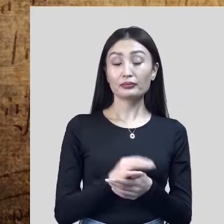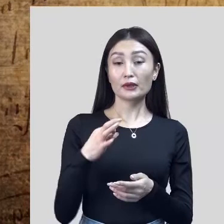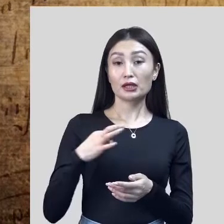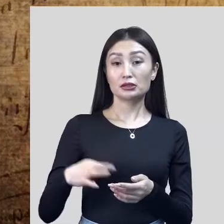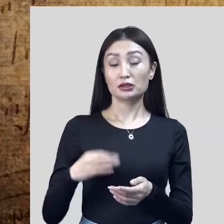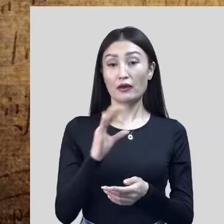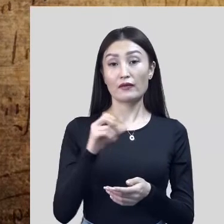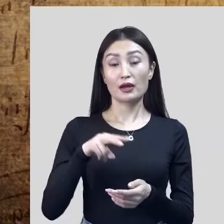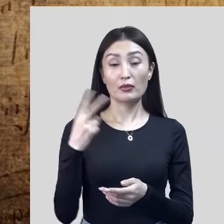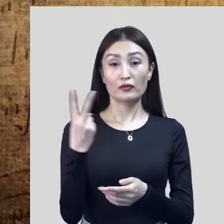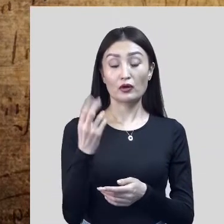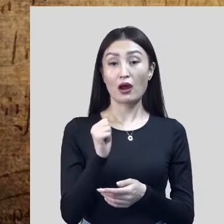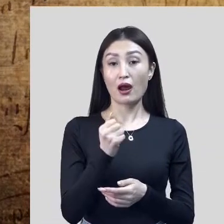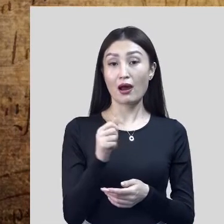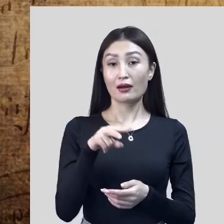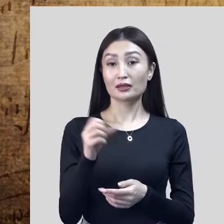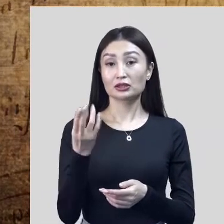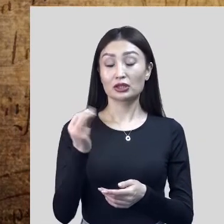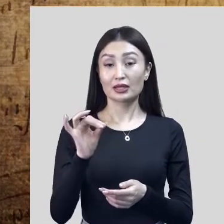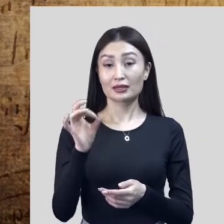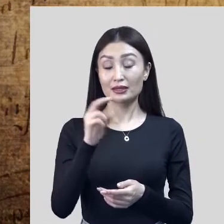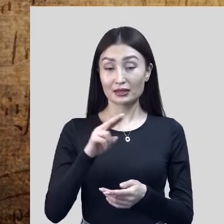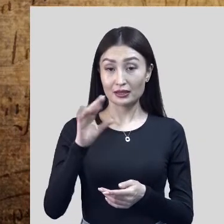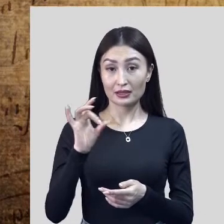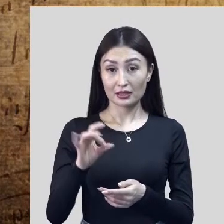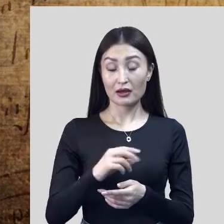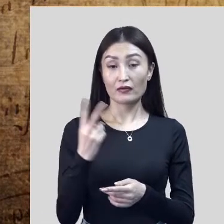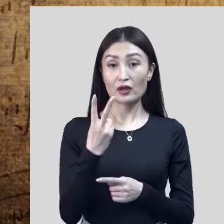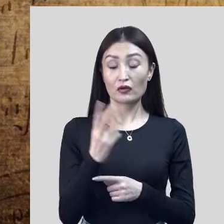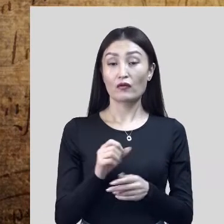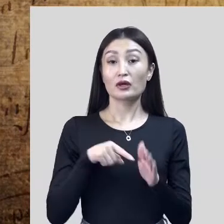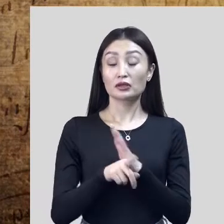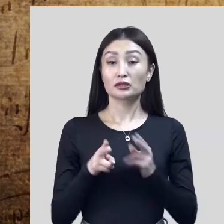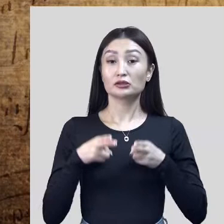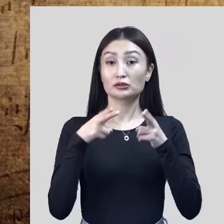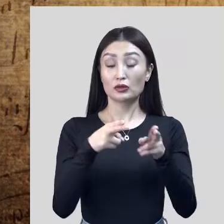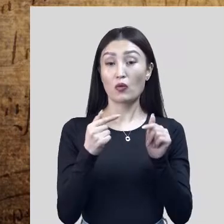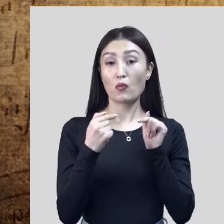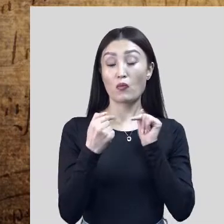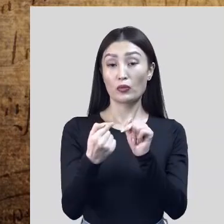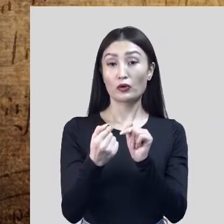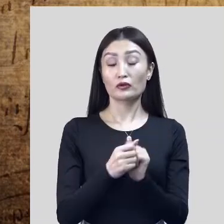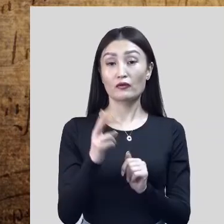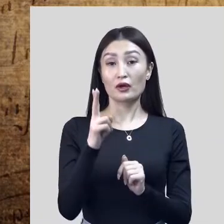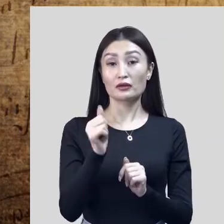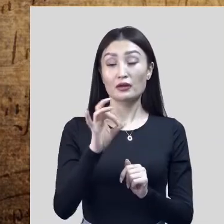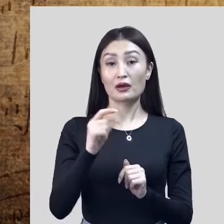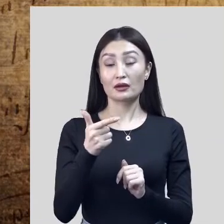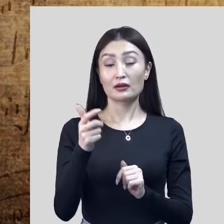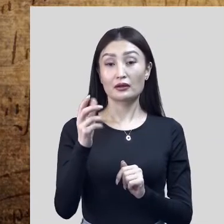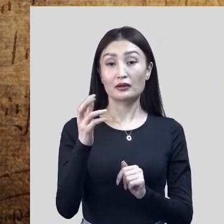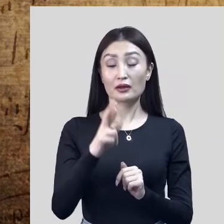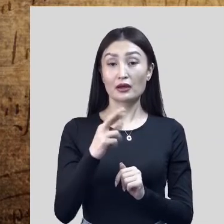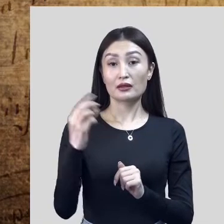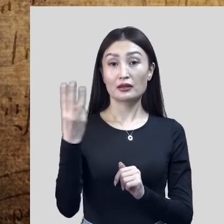Сын Филиппа II, Александр Македонский, ученик Аристотеля, начал поход против персидского царя Дария III 334 года